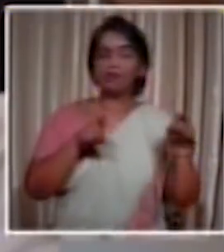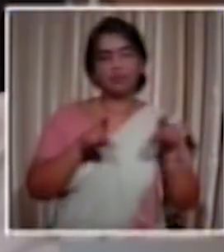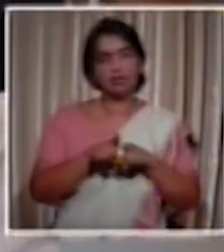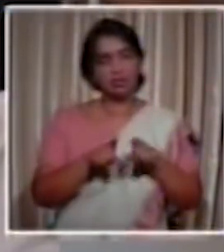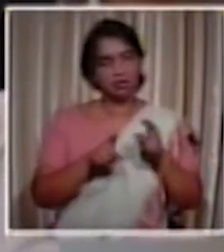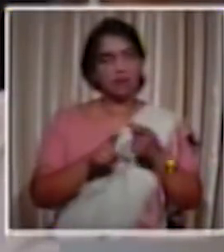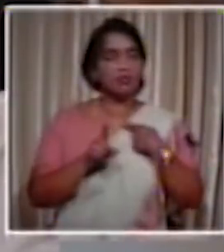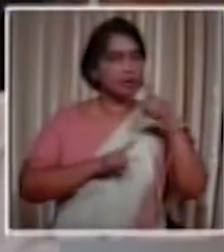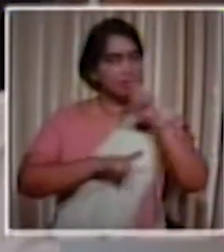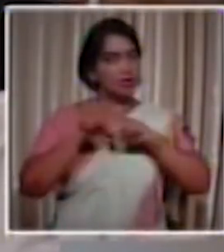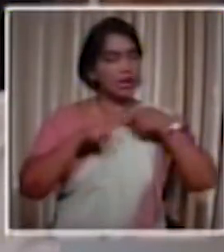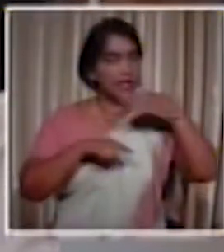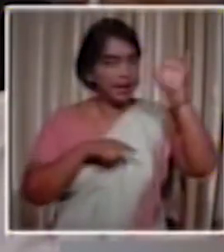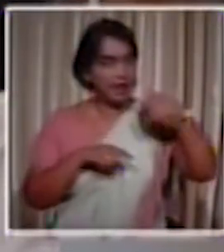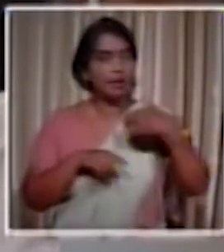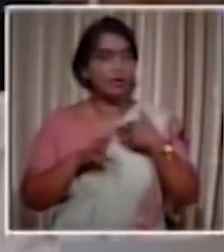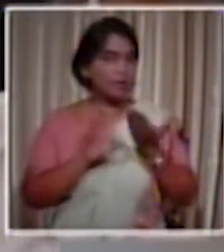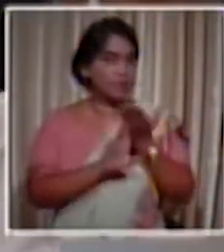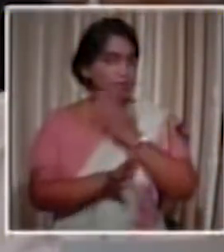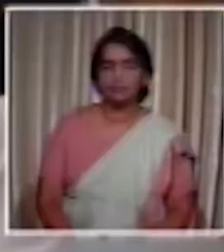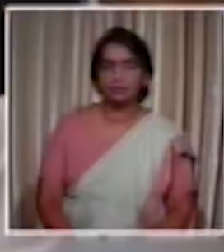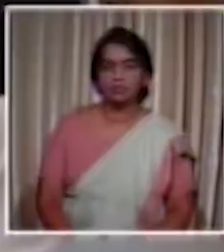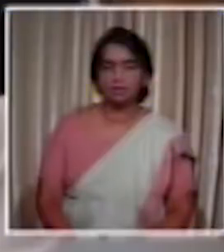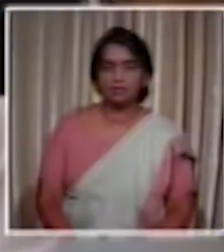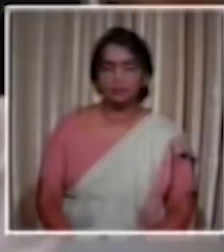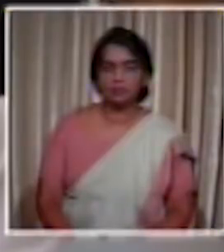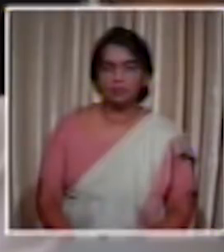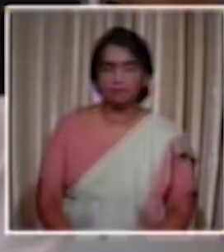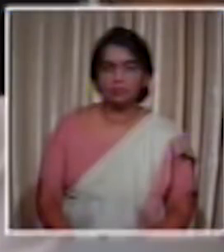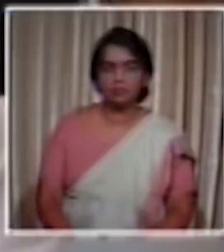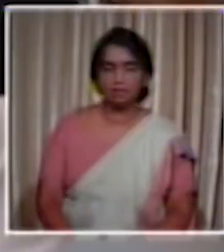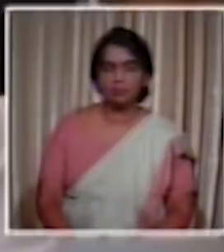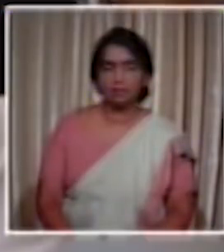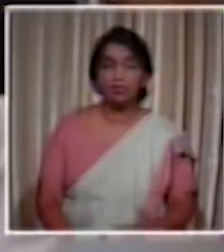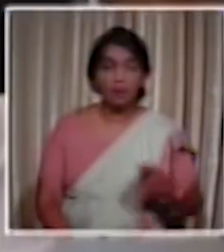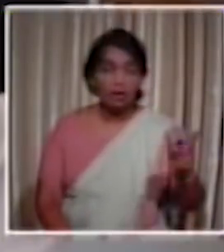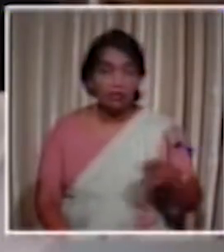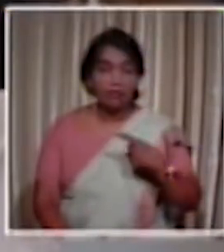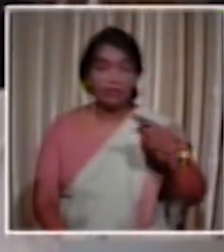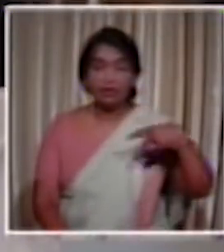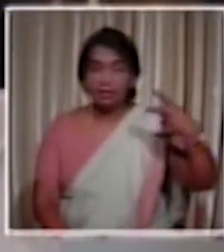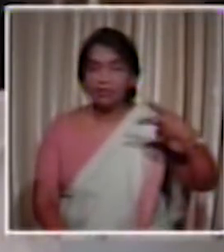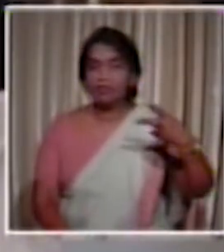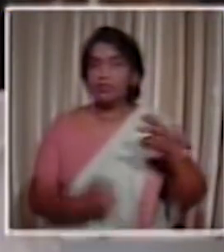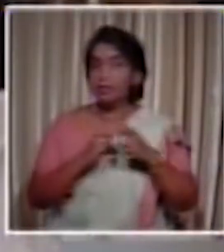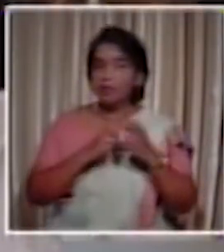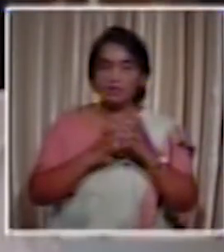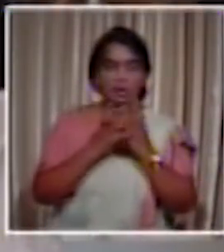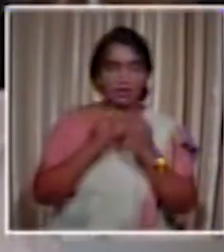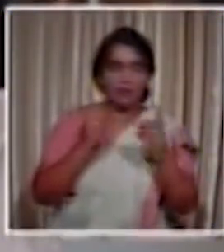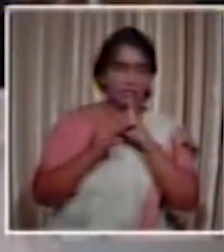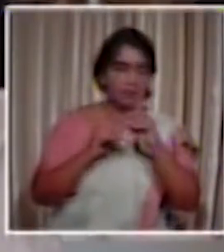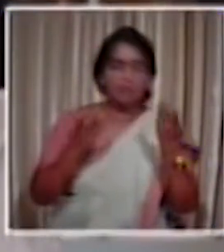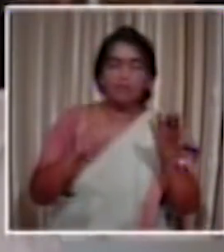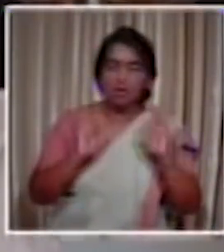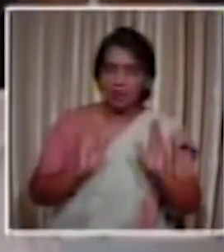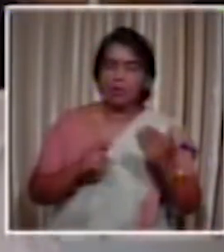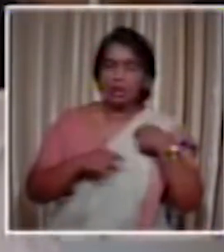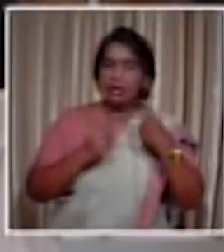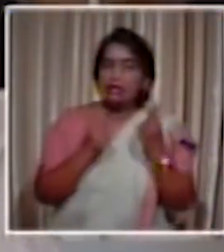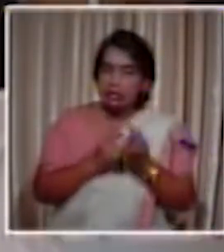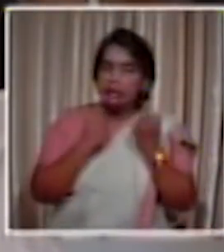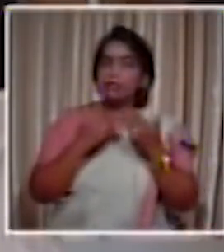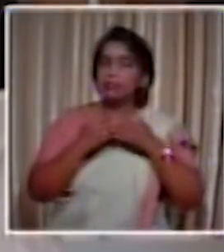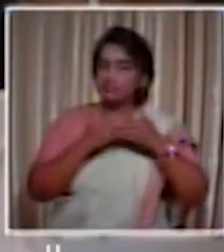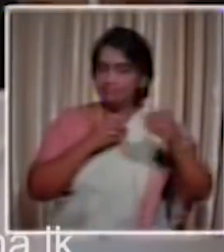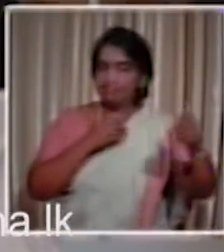මා සාකච්ඡාවකට එන්නේයි මීට පෙර ආරාධනා කළා. දවසින් දෙකින් මේ ප්‍රශ්නේ අවසන් වෙනවා කියනවට වඩා අපට හැකි ආසන්නම දැනකින් අපි